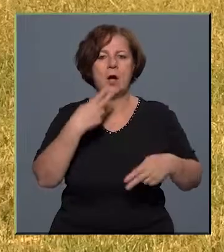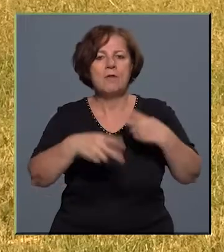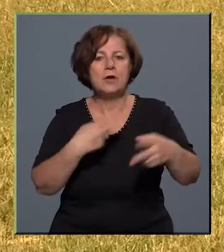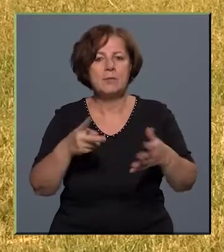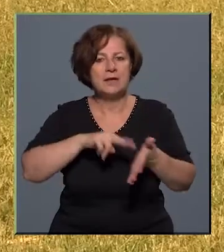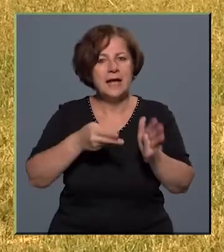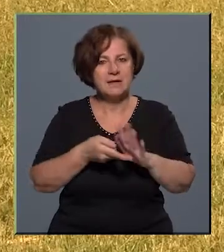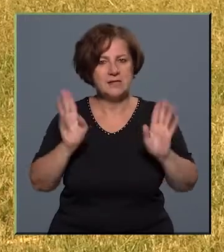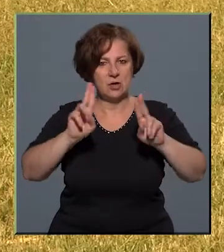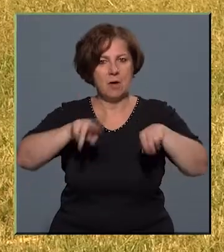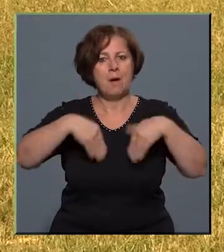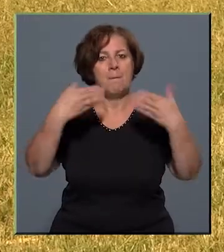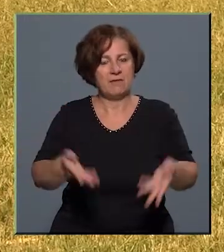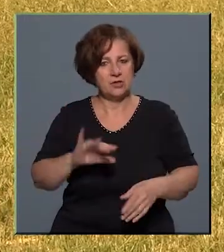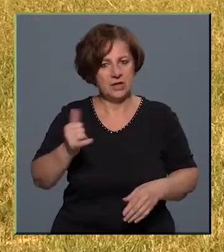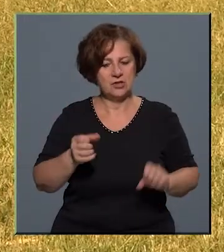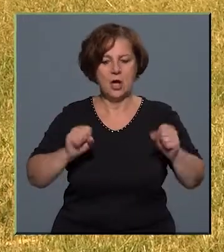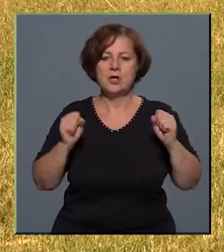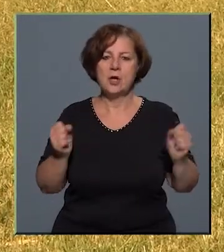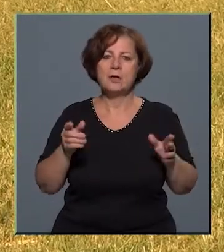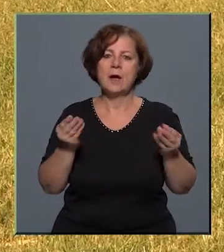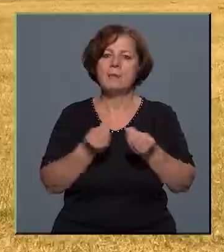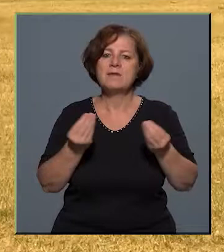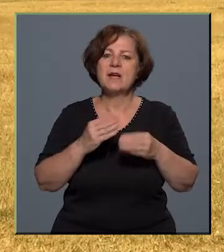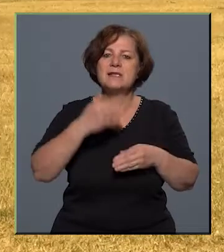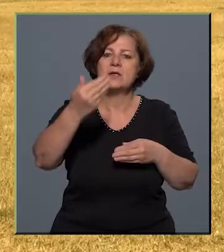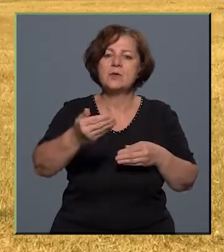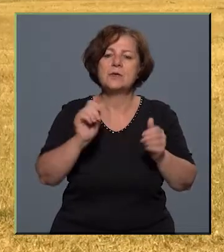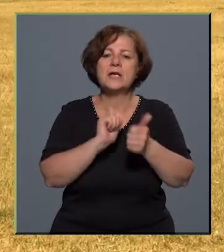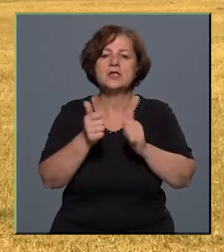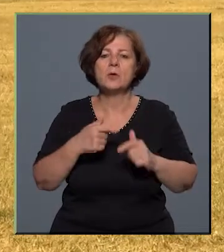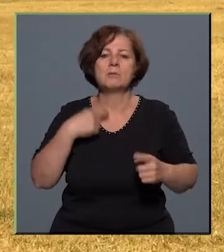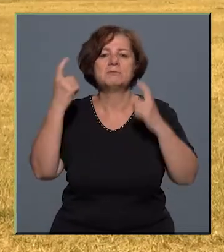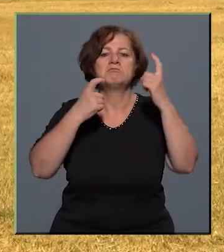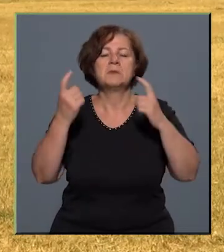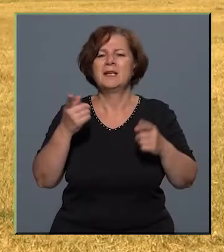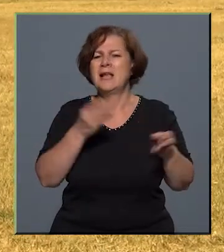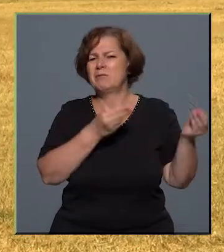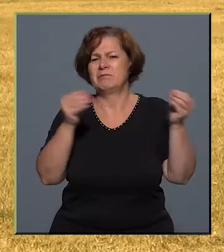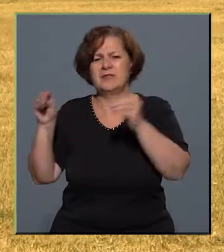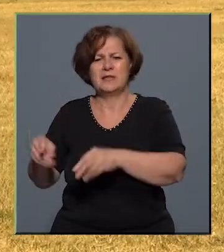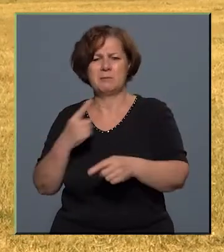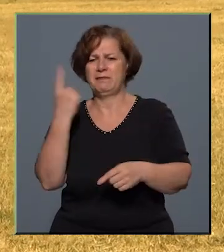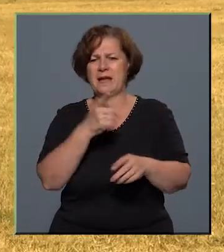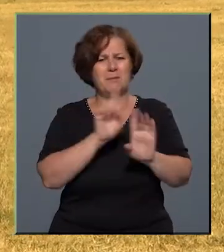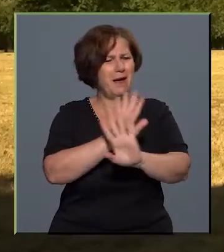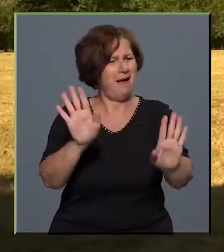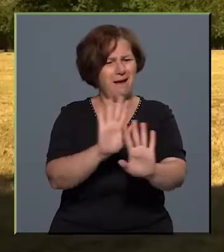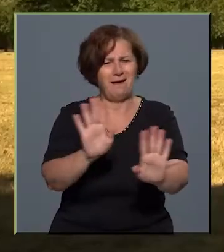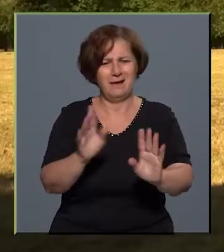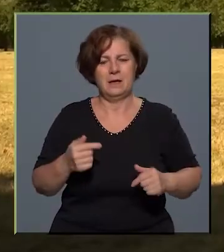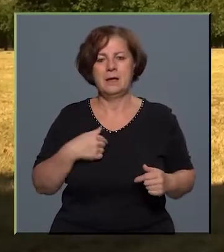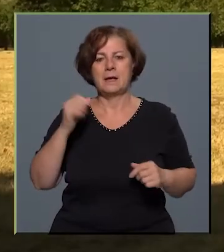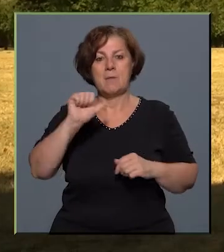tervezése és a megvalósítása az egésznek. Gyakorlatilag, mivel ez egy kültéri sport, így arra gondoltunk, hogy ezt nem vinnénk be terembe semmiféleképpen.